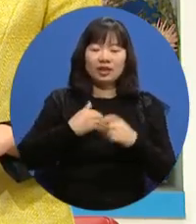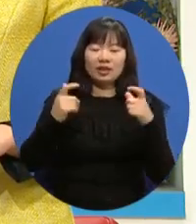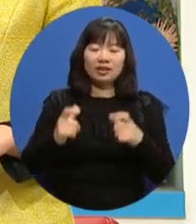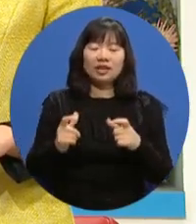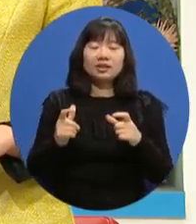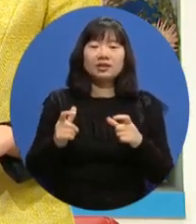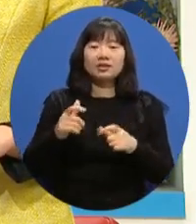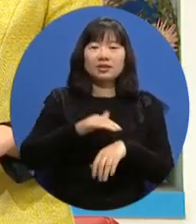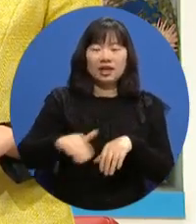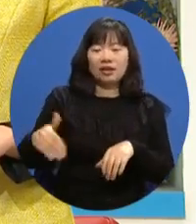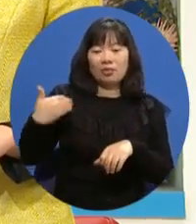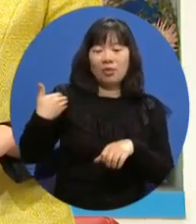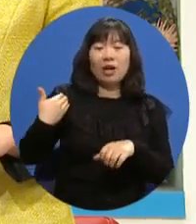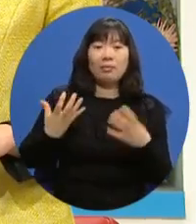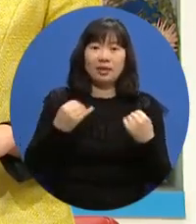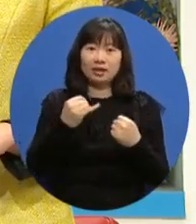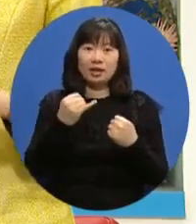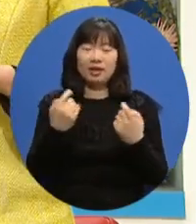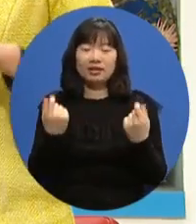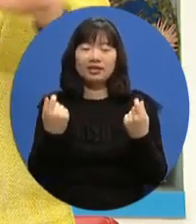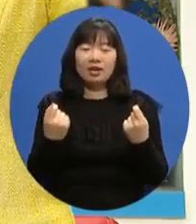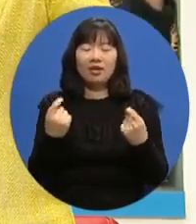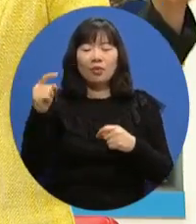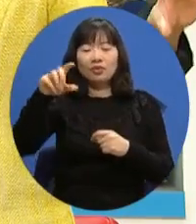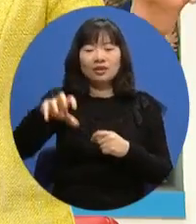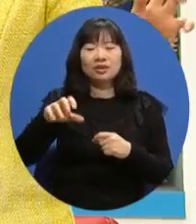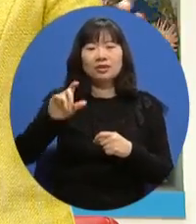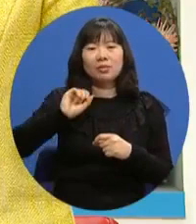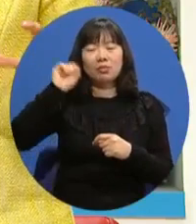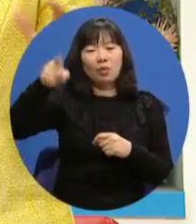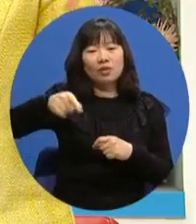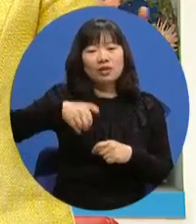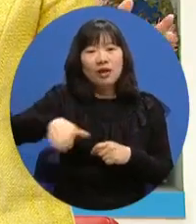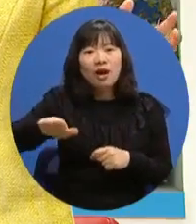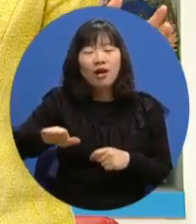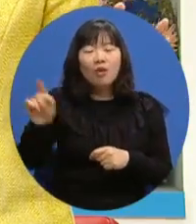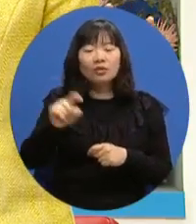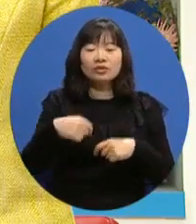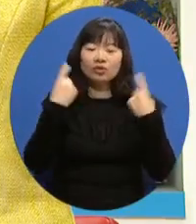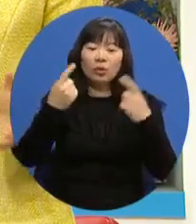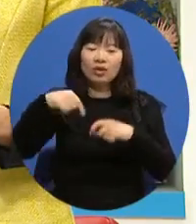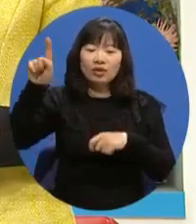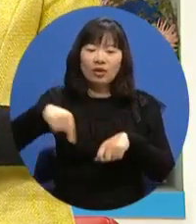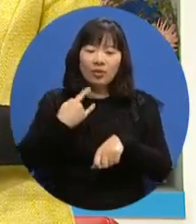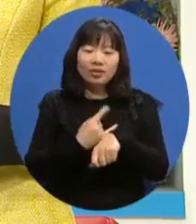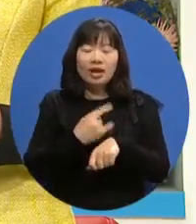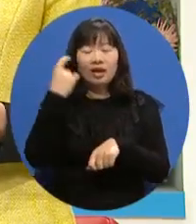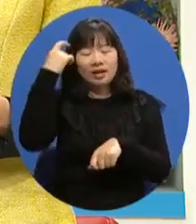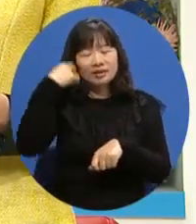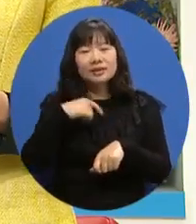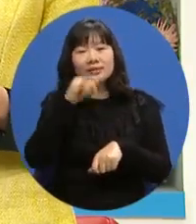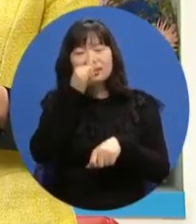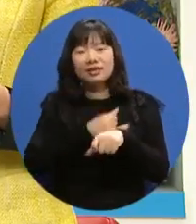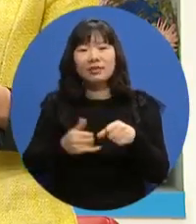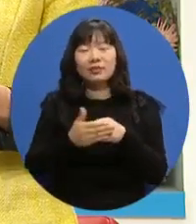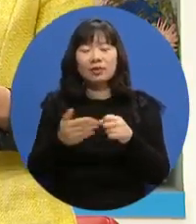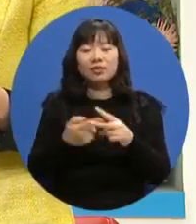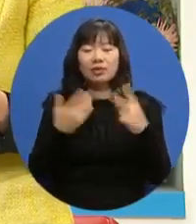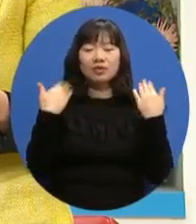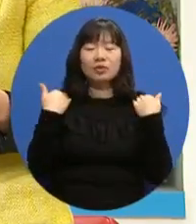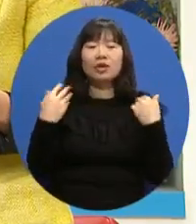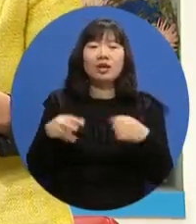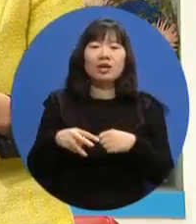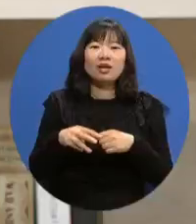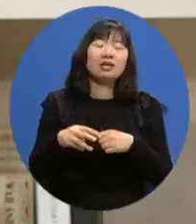잘 모르는 경우가 참 많은 것 같아요. 네, 어디 네. 좀 이렇게 멀리 나가야 좀 어디 여행 갔다 왔다 네. 이런 기분이 드니까요. 네, 맞아요. 근데 초등학교